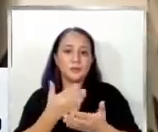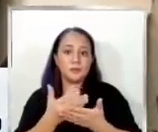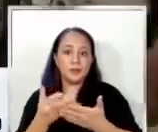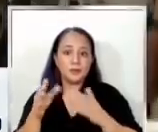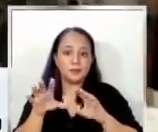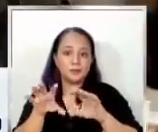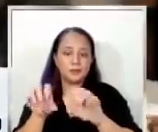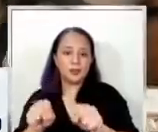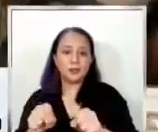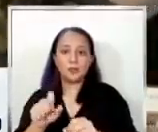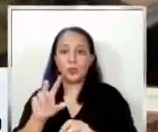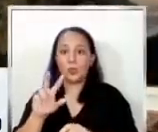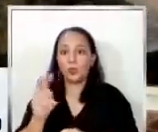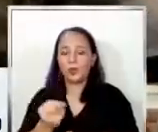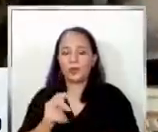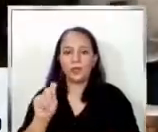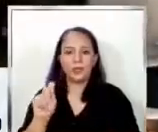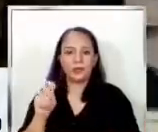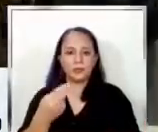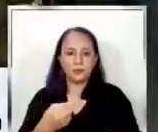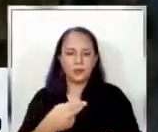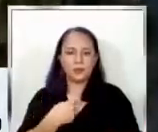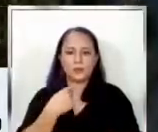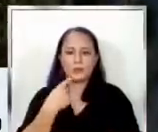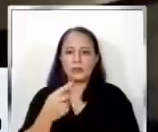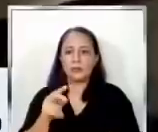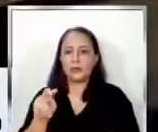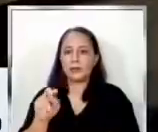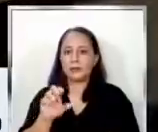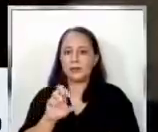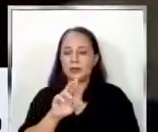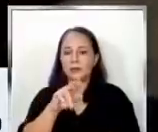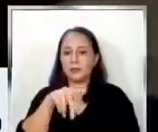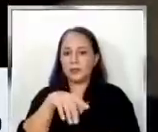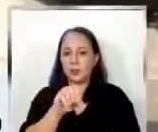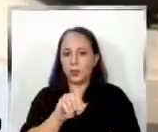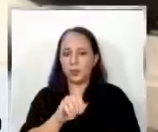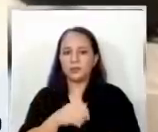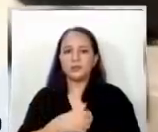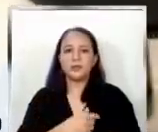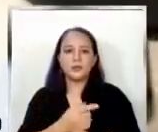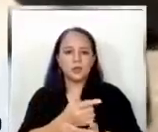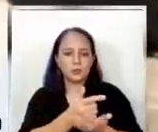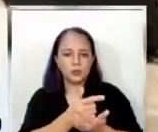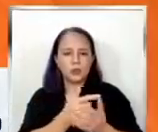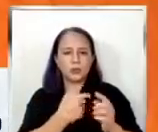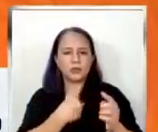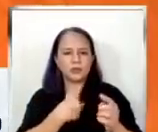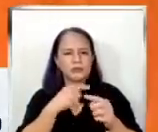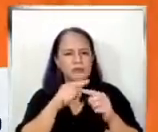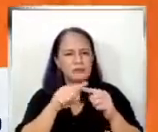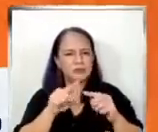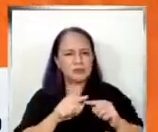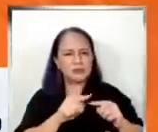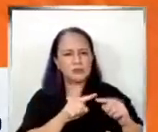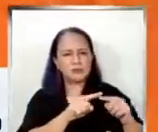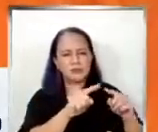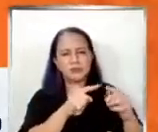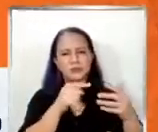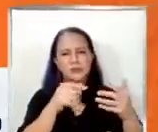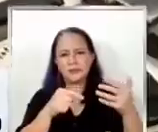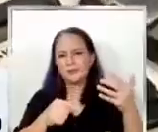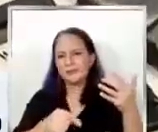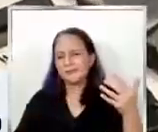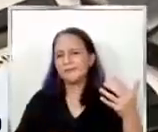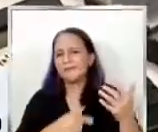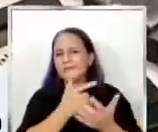ng gabi. Ayon sa NCRPO, nasabat ang isang shotgun, M203 grenade launcher, mga magazine na puno ng